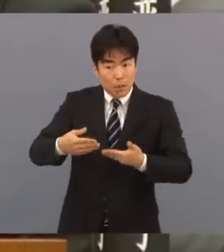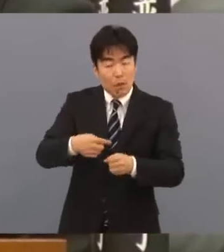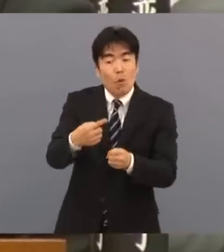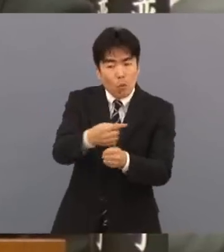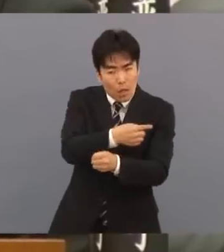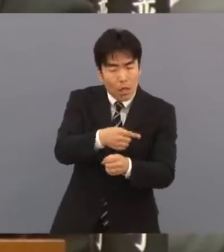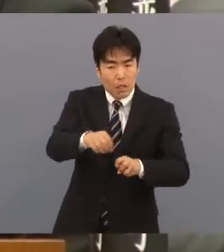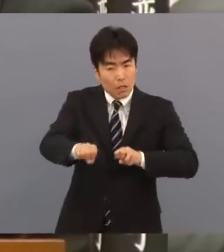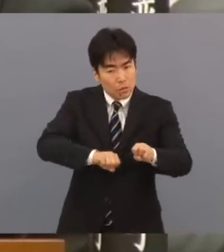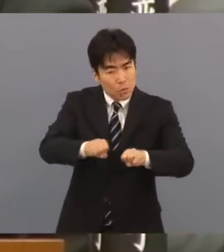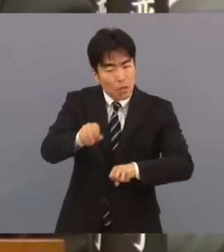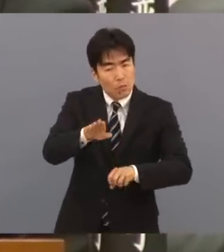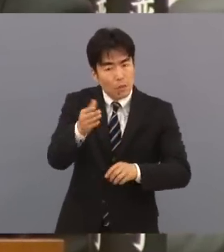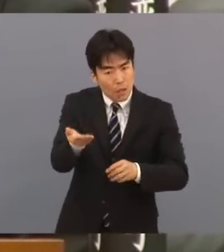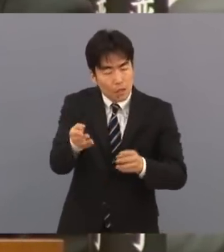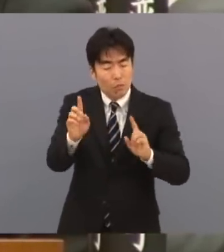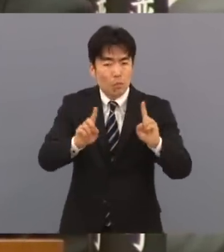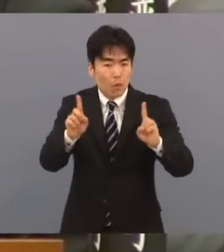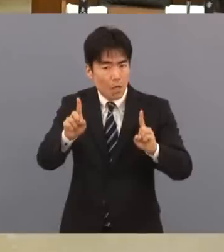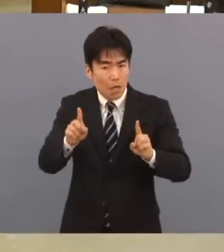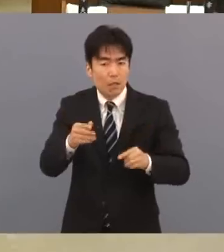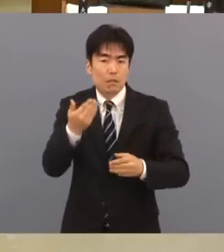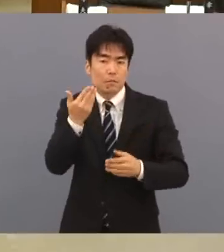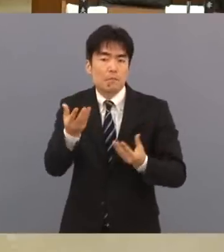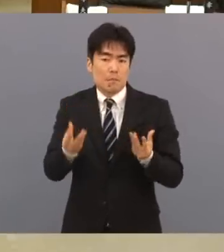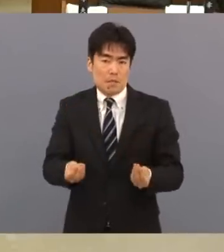動に取り組んでいるかということがとても気になりました。